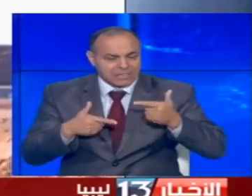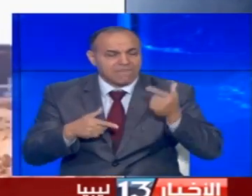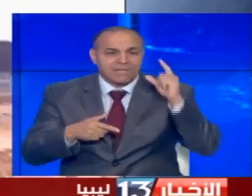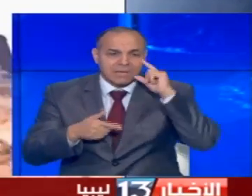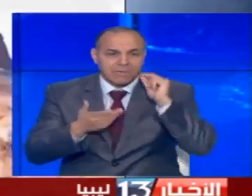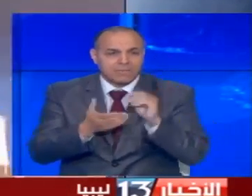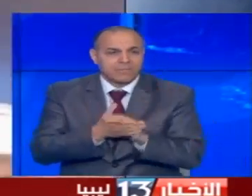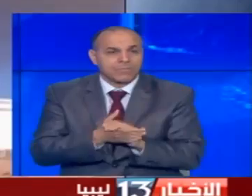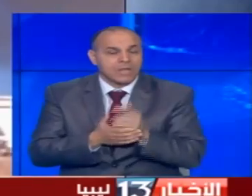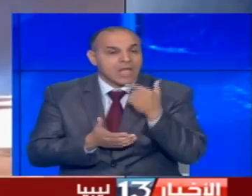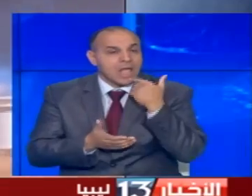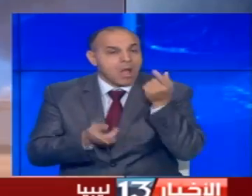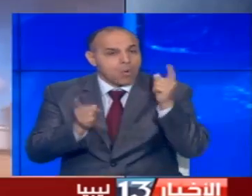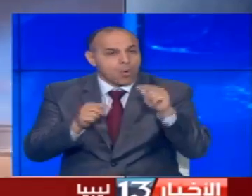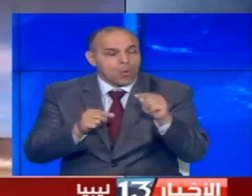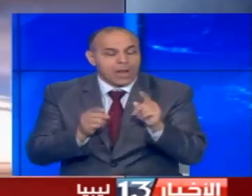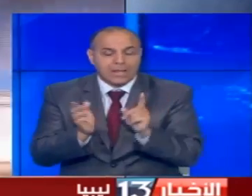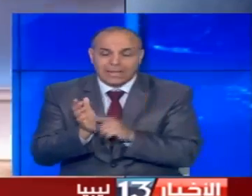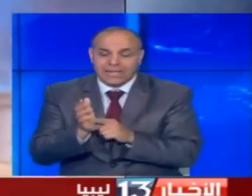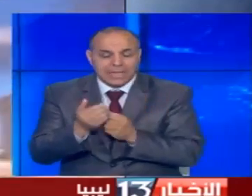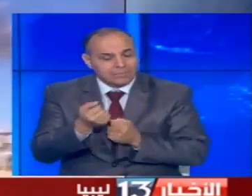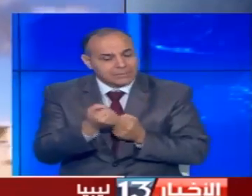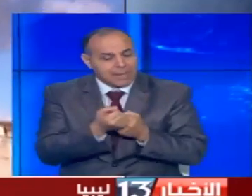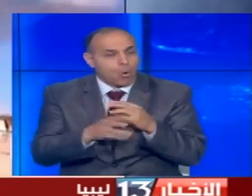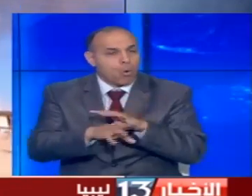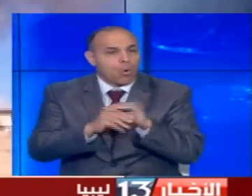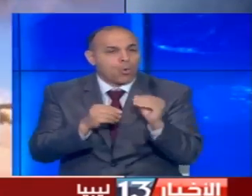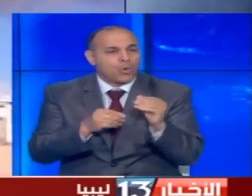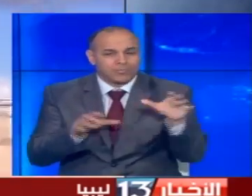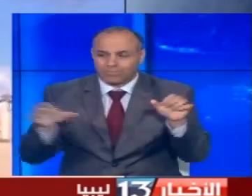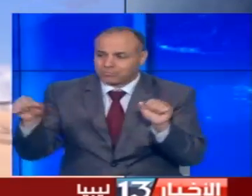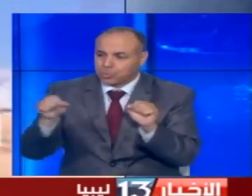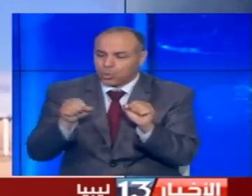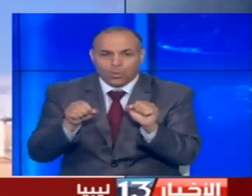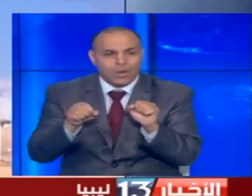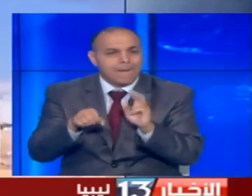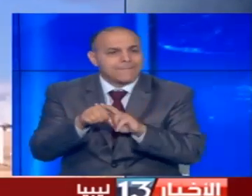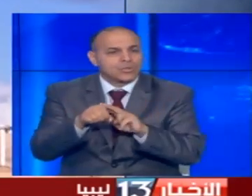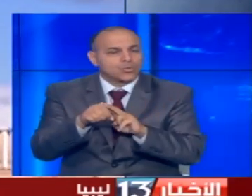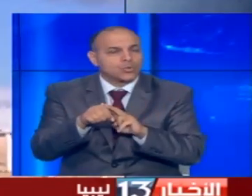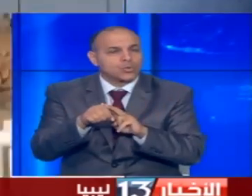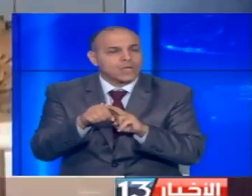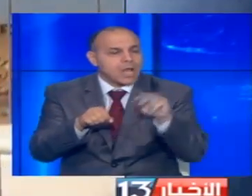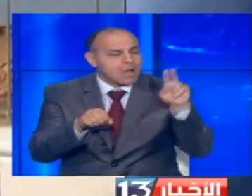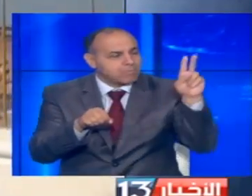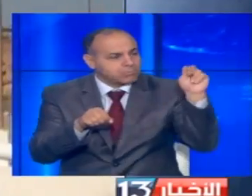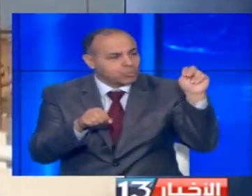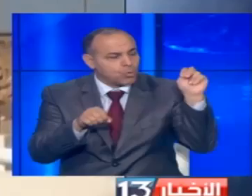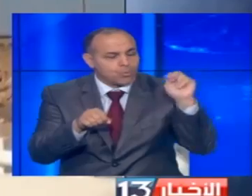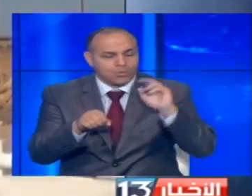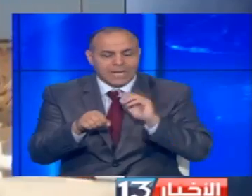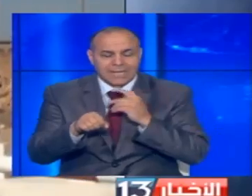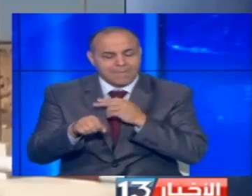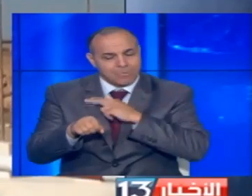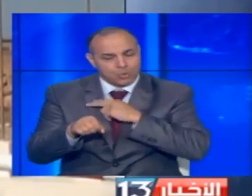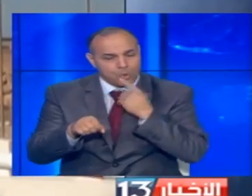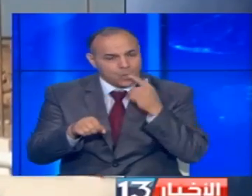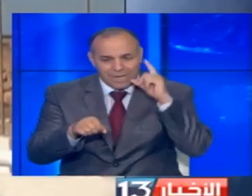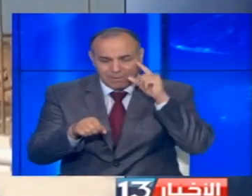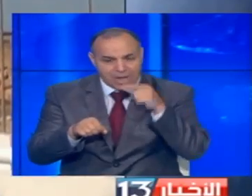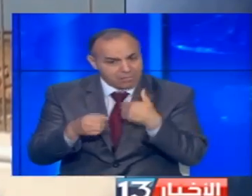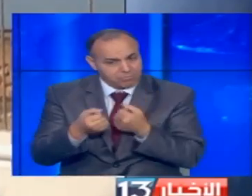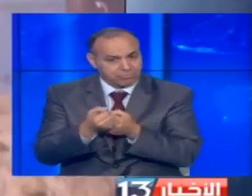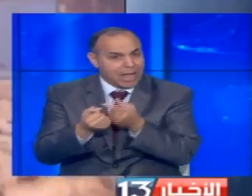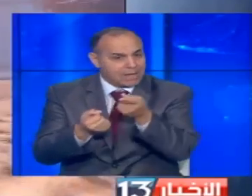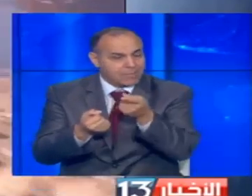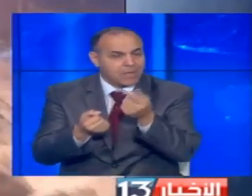ليبيا وجددت التاكيد على دعمها الكامل للوساطه التي يقوم بها الممثل الخاص للامين العام للامم المتحده لدى ليبيا غسان